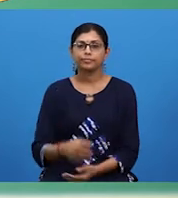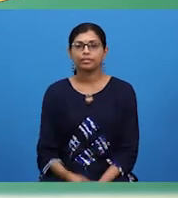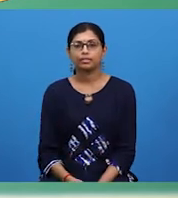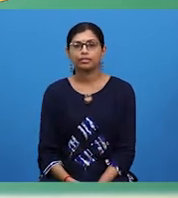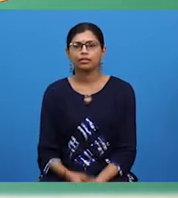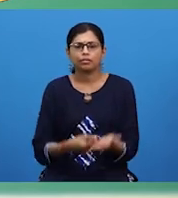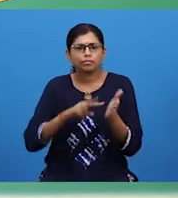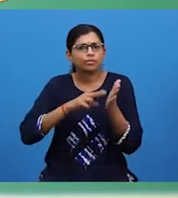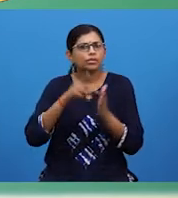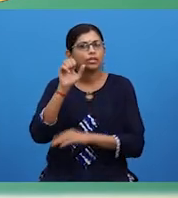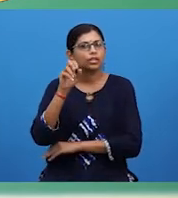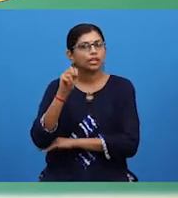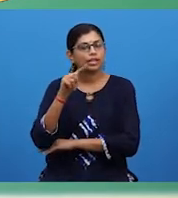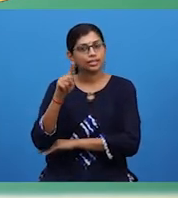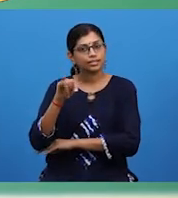Apa itu enzim?